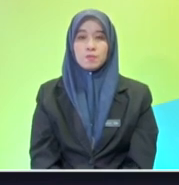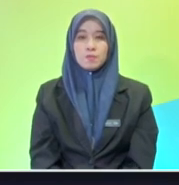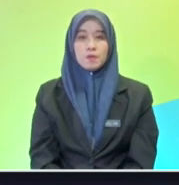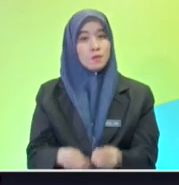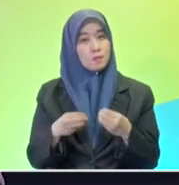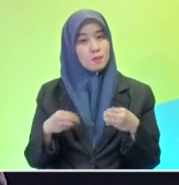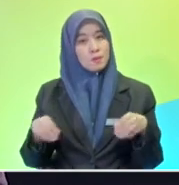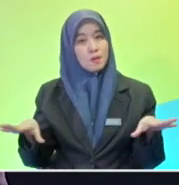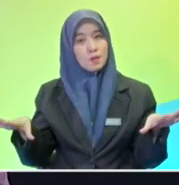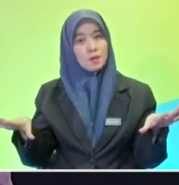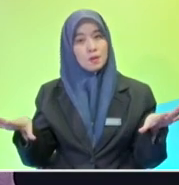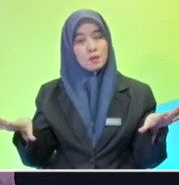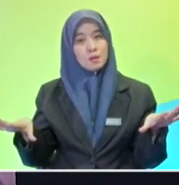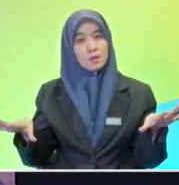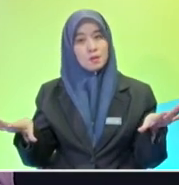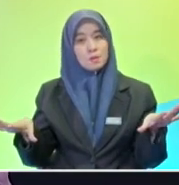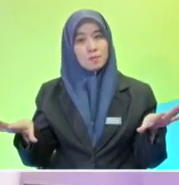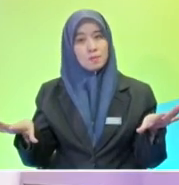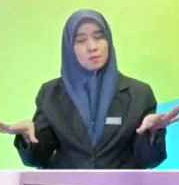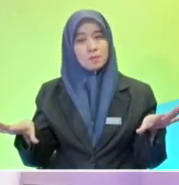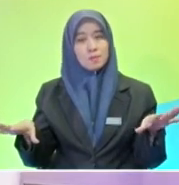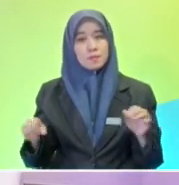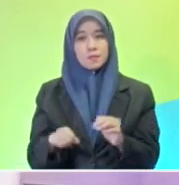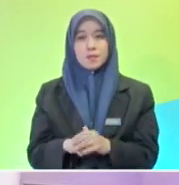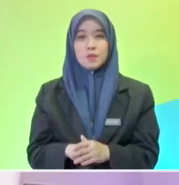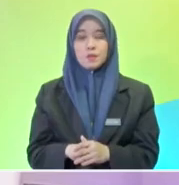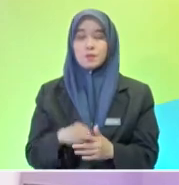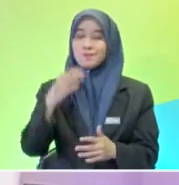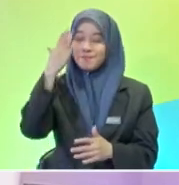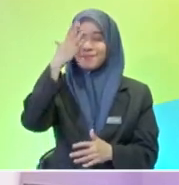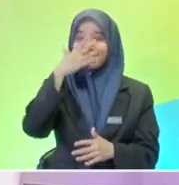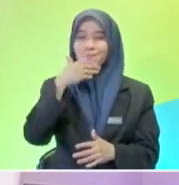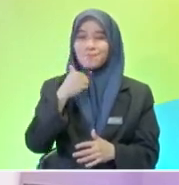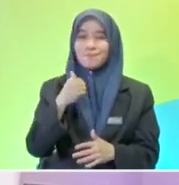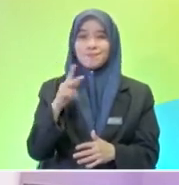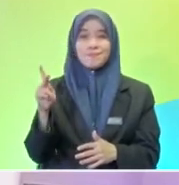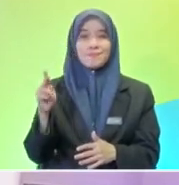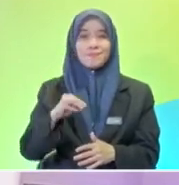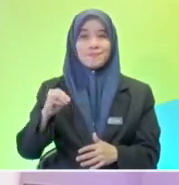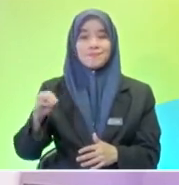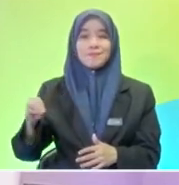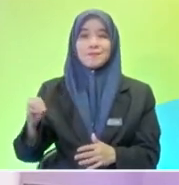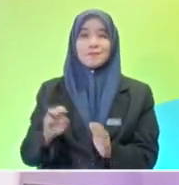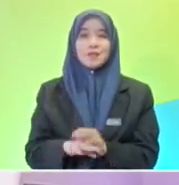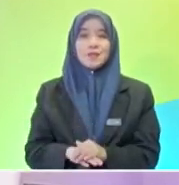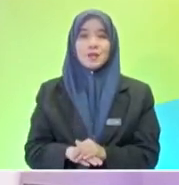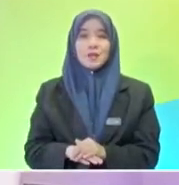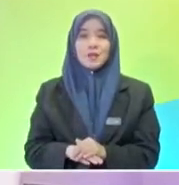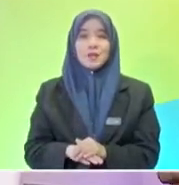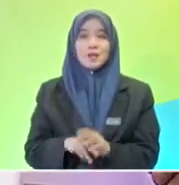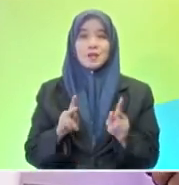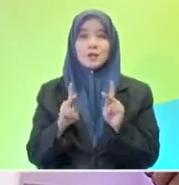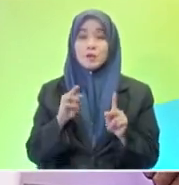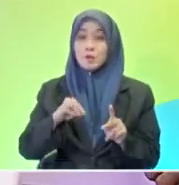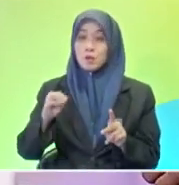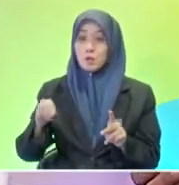siap nampak ni Cu W dah oke cantik kan murid-murid okey okey kalau murid-murid di rumah pun